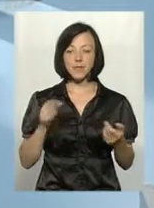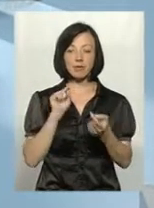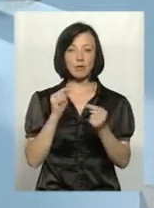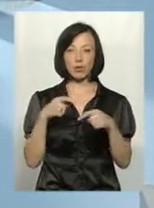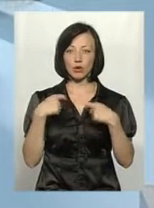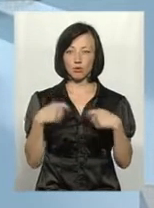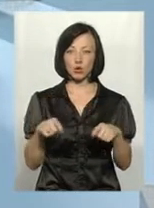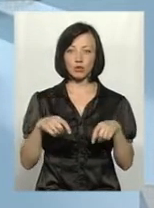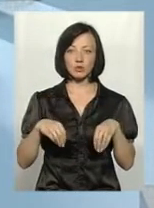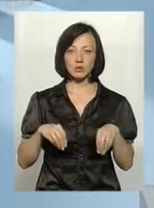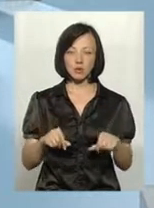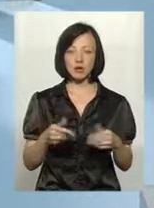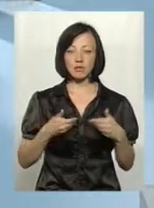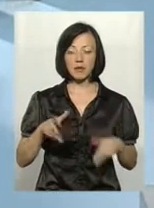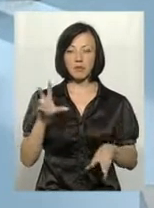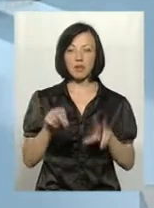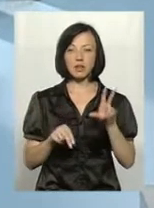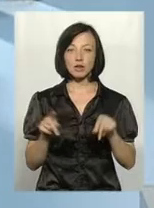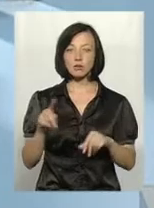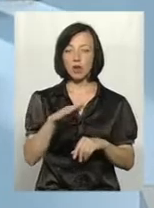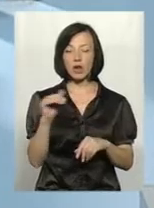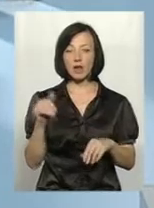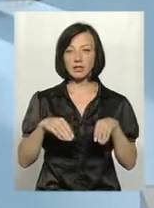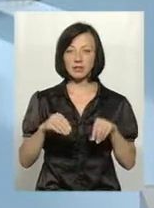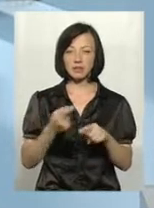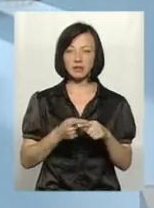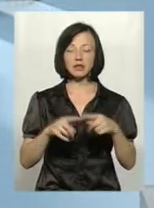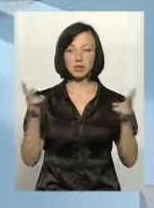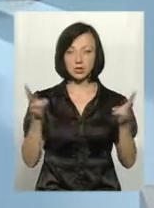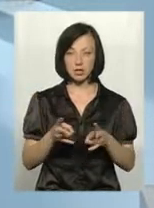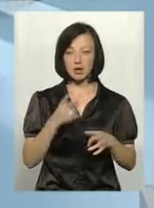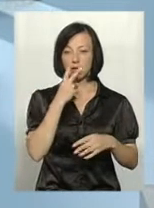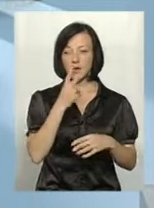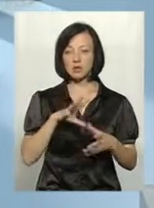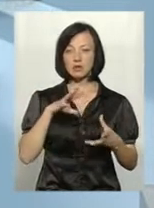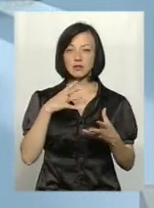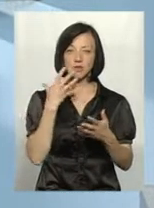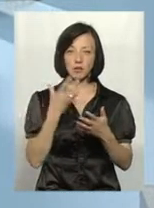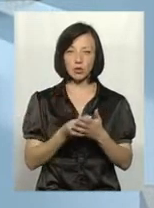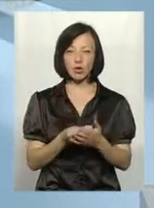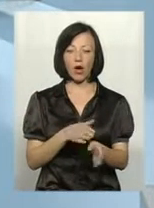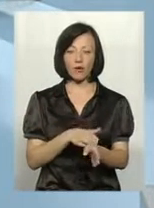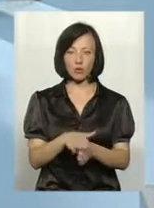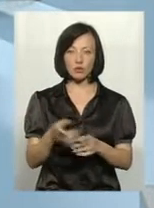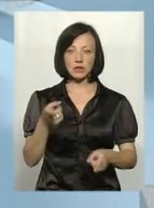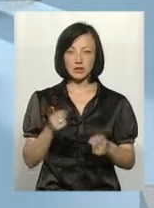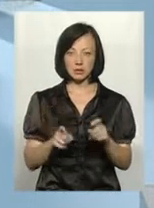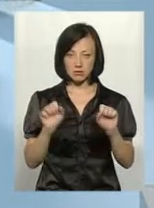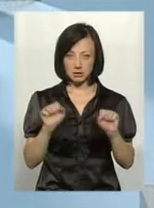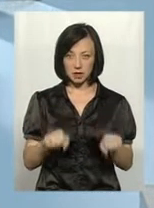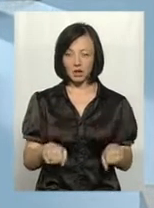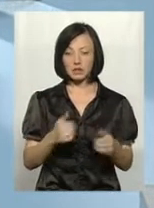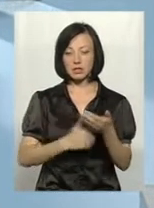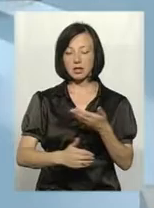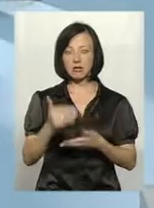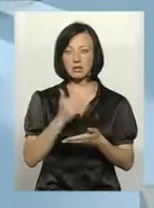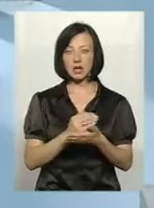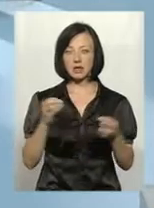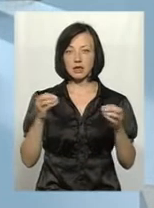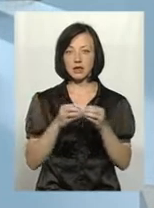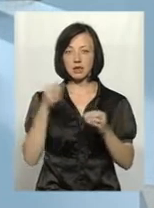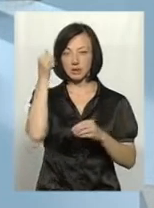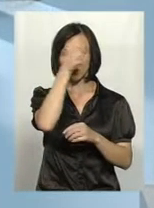продажу землі. Ми вважаємо, що оренда землі – це є доцільне, воно показало свою абсолютну дієвість, здатність, тому що за останніх 10